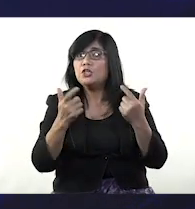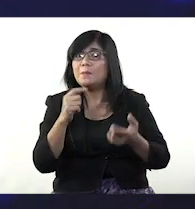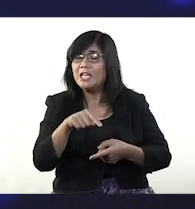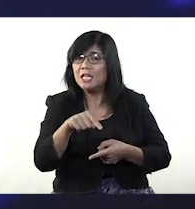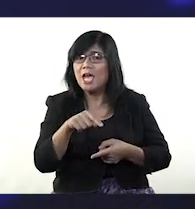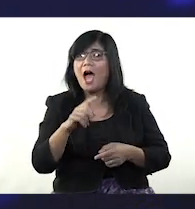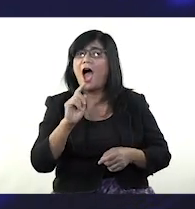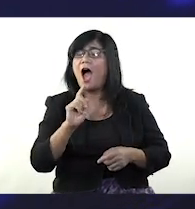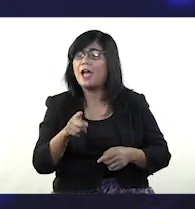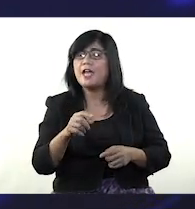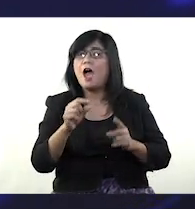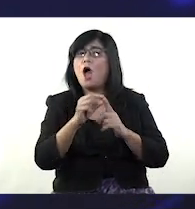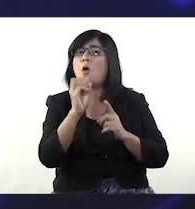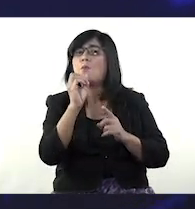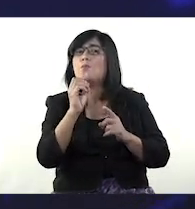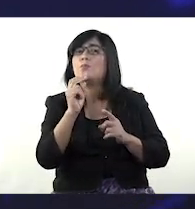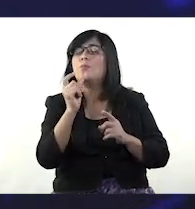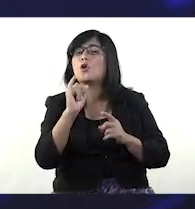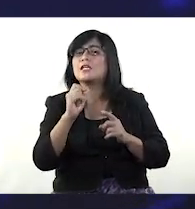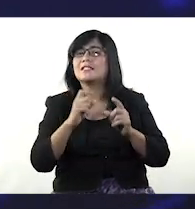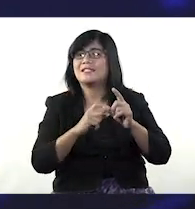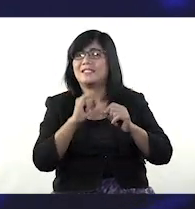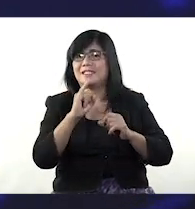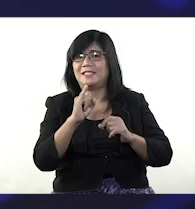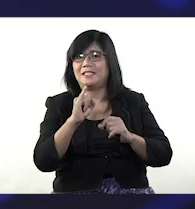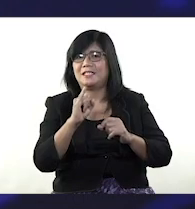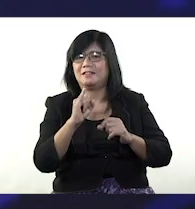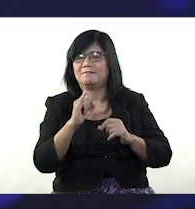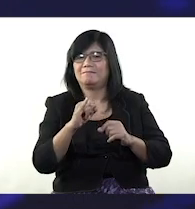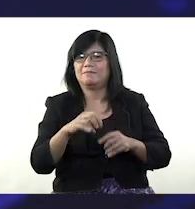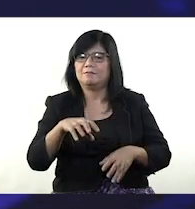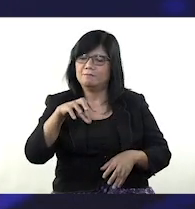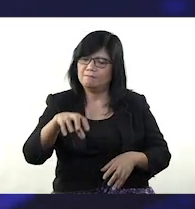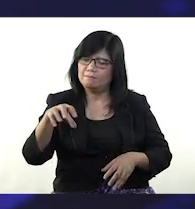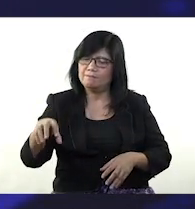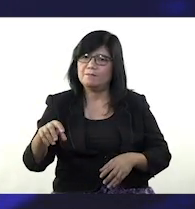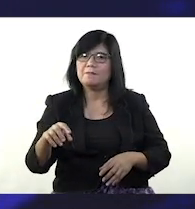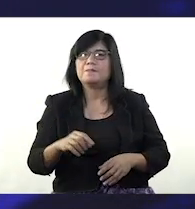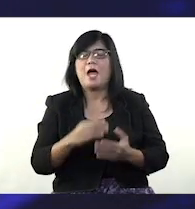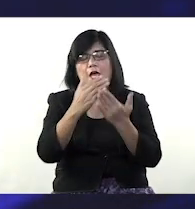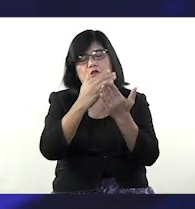bukan soal enaknya pikiran kita Saya maunya begini saya maunya begitu dop aturannya harus jelas